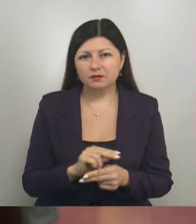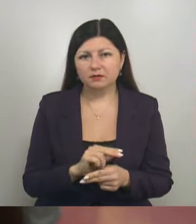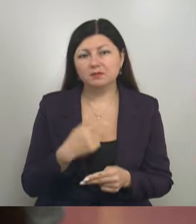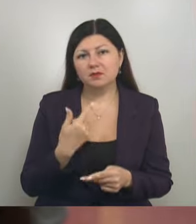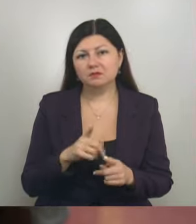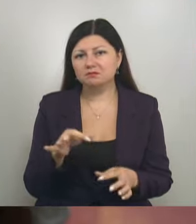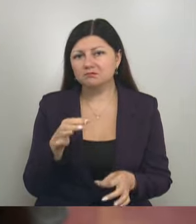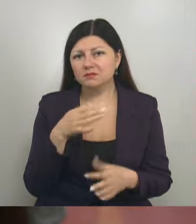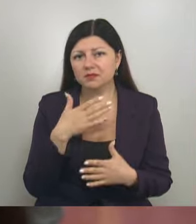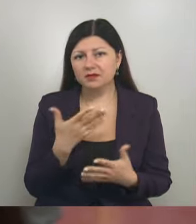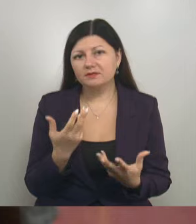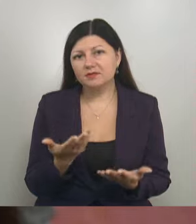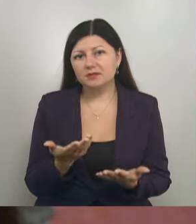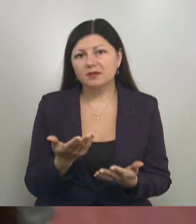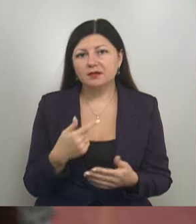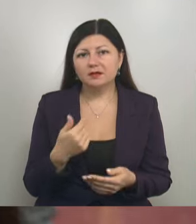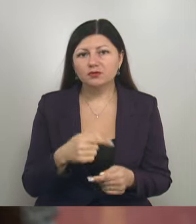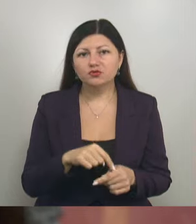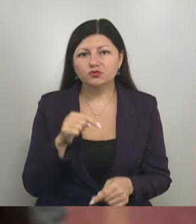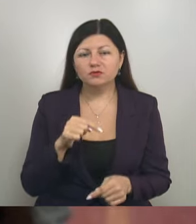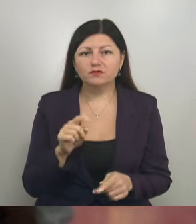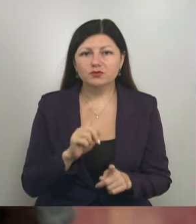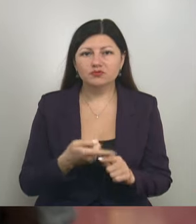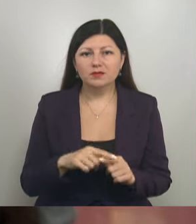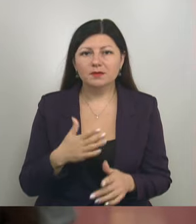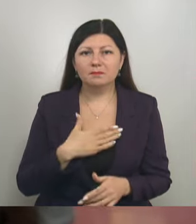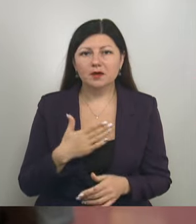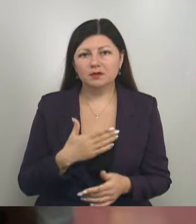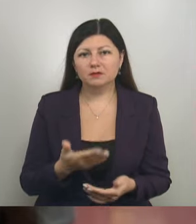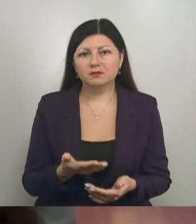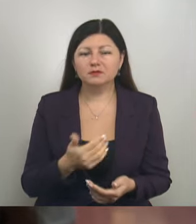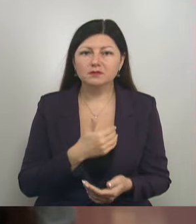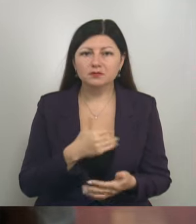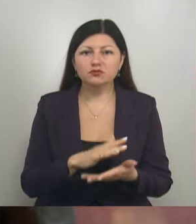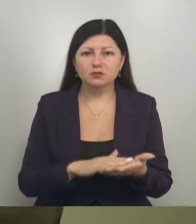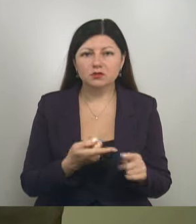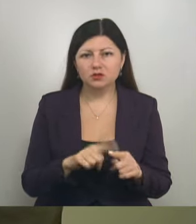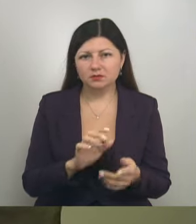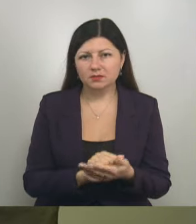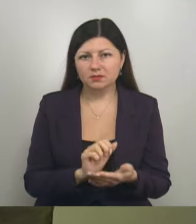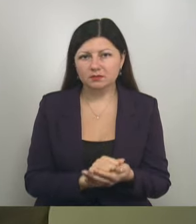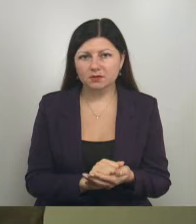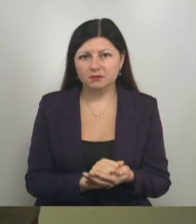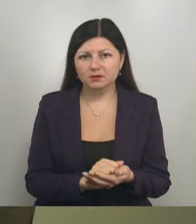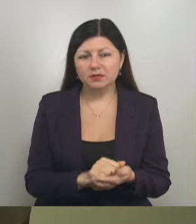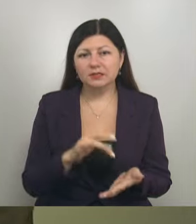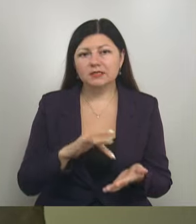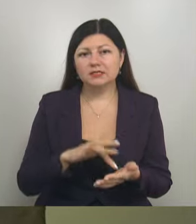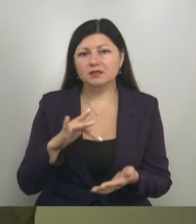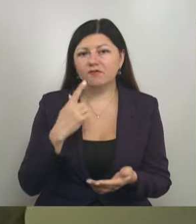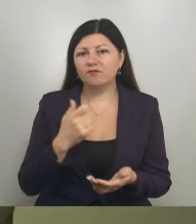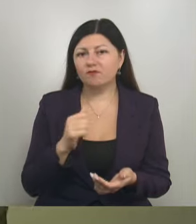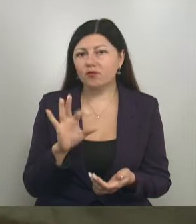нравится, и вот я чувствую, что вот это мое, и хочу дальше этим заниматься. Центр «Воин»